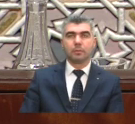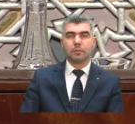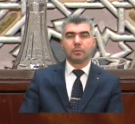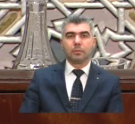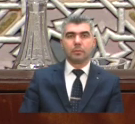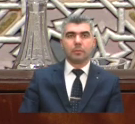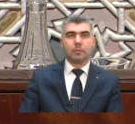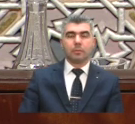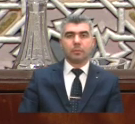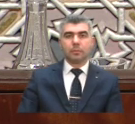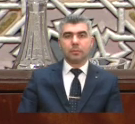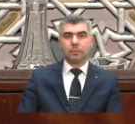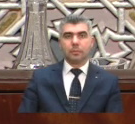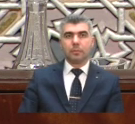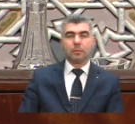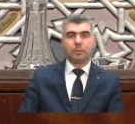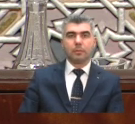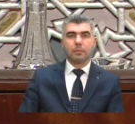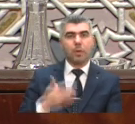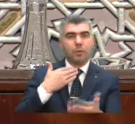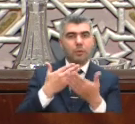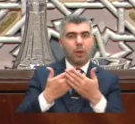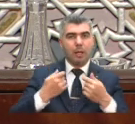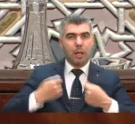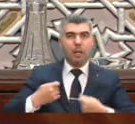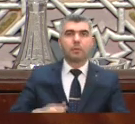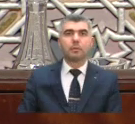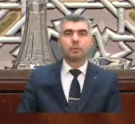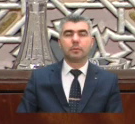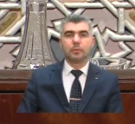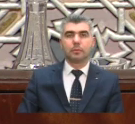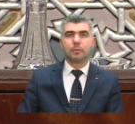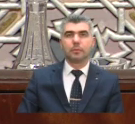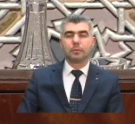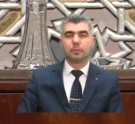سيد الرئيس. شكرا سيد السيدة الرئيسة.